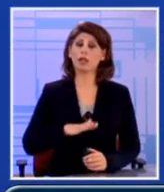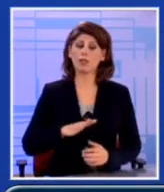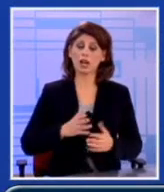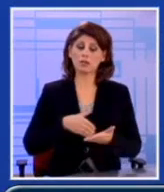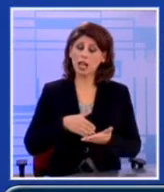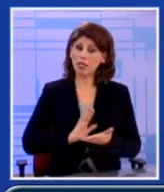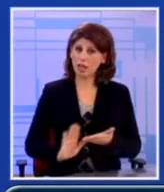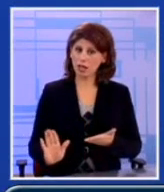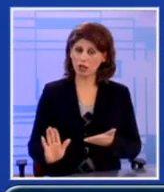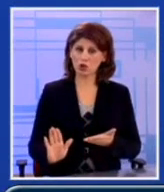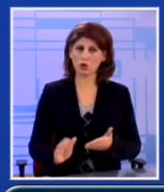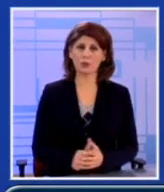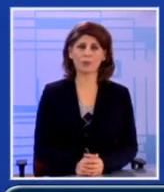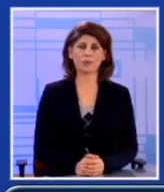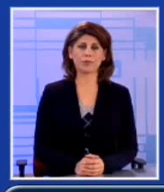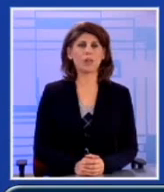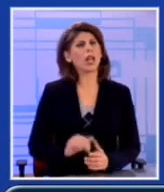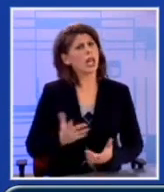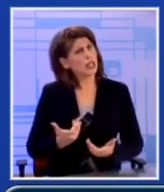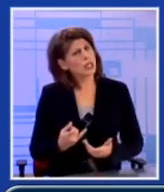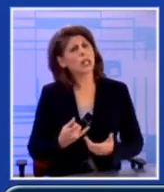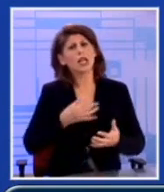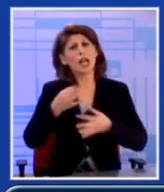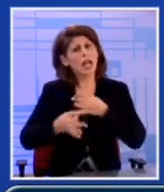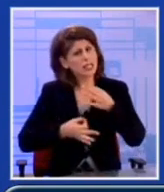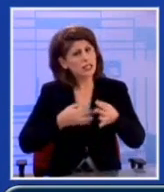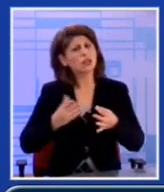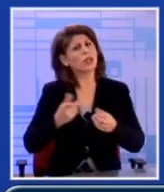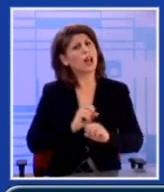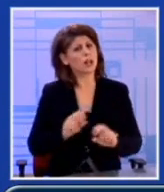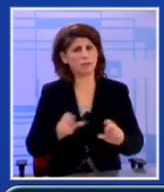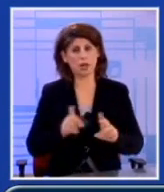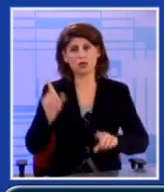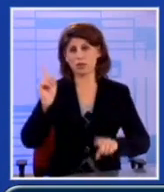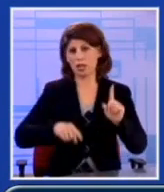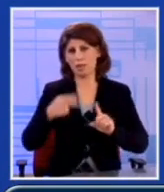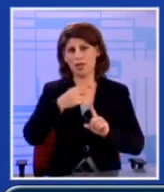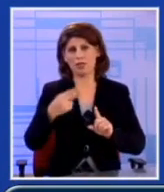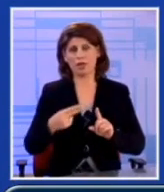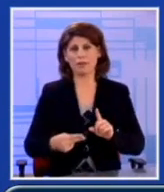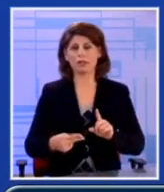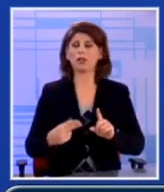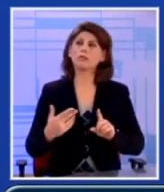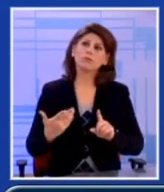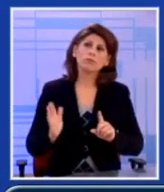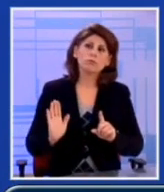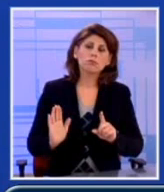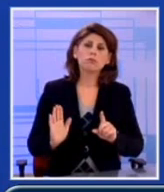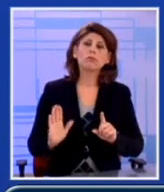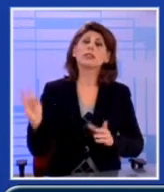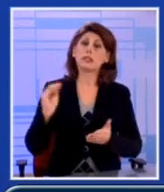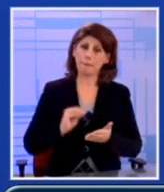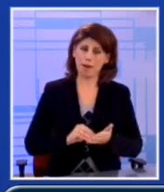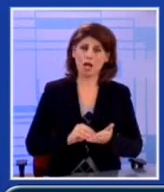διευκρινίσω ή να εξηγήσω ή να ενημερώσω για κάποια ζητήματα, γιατί και